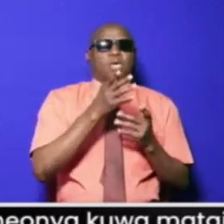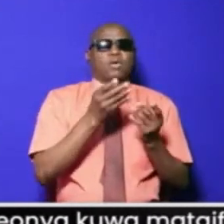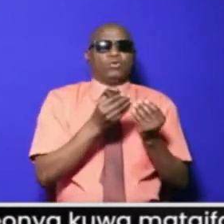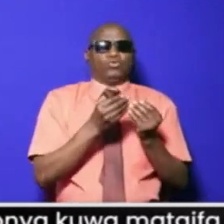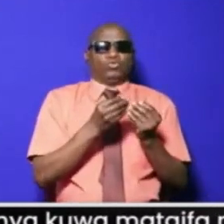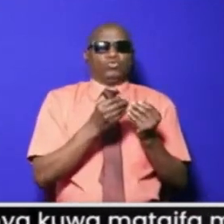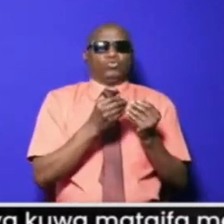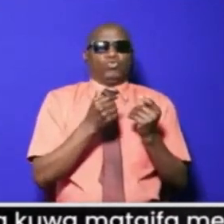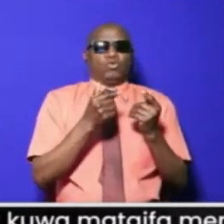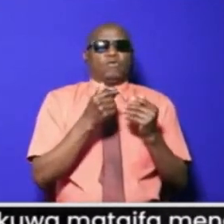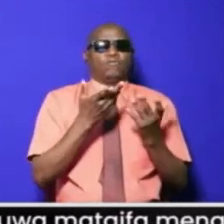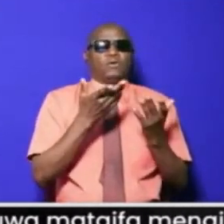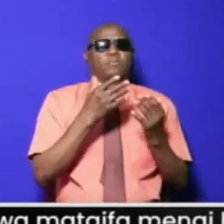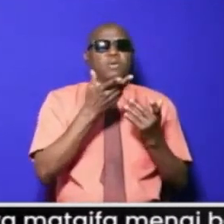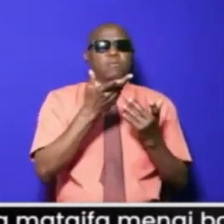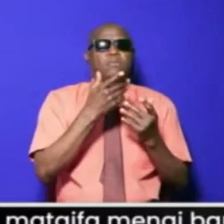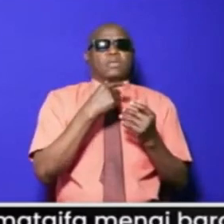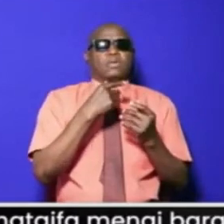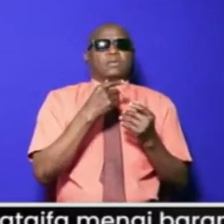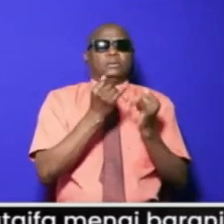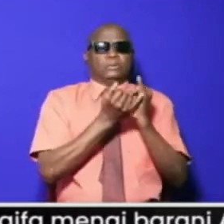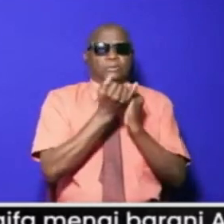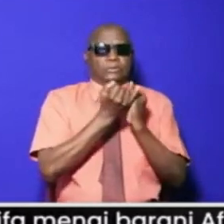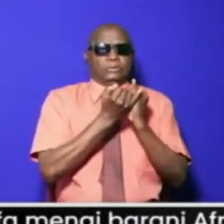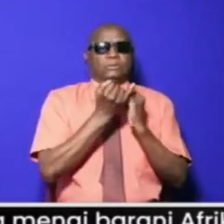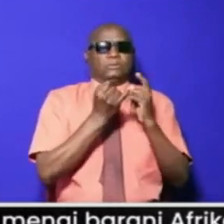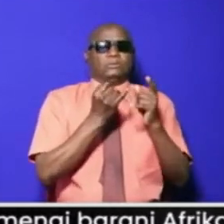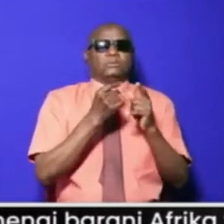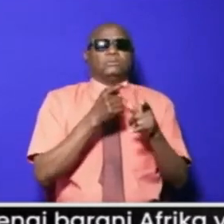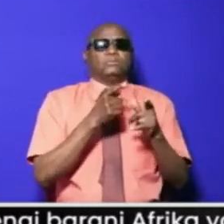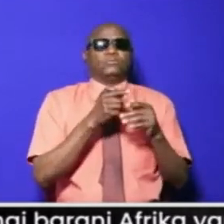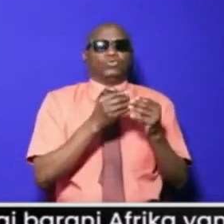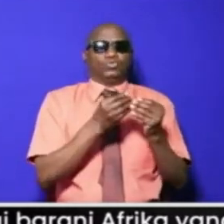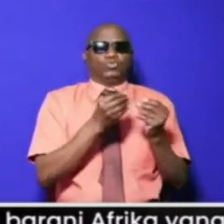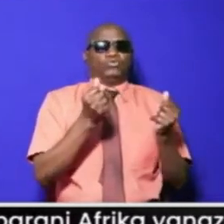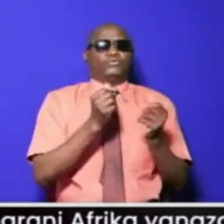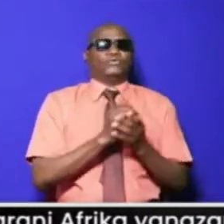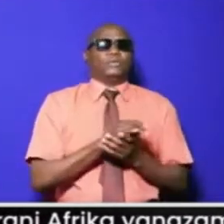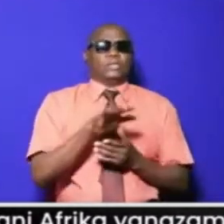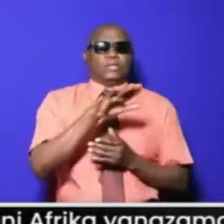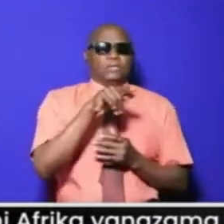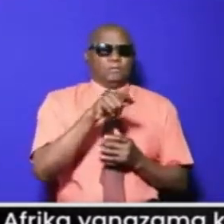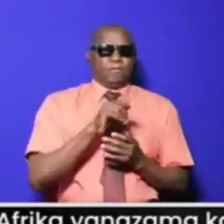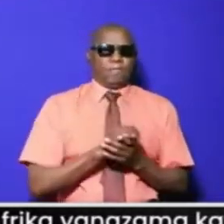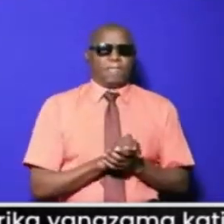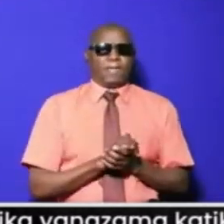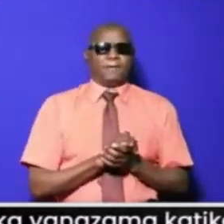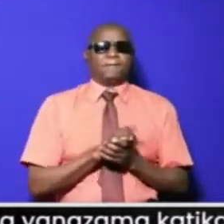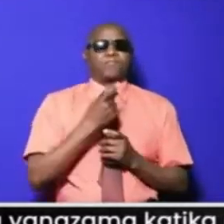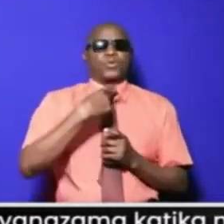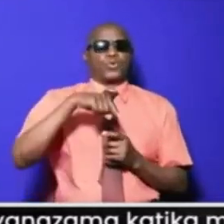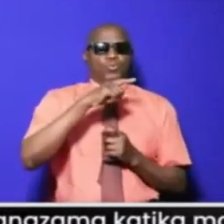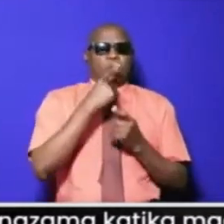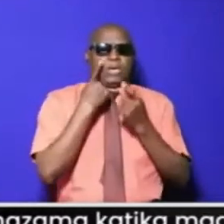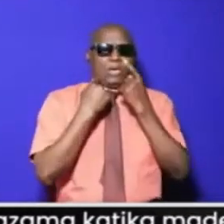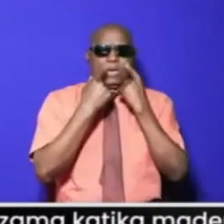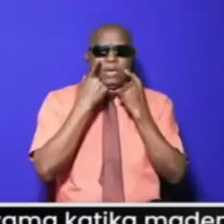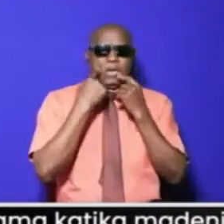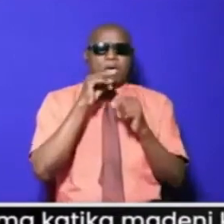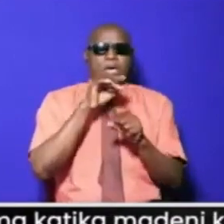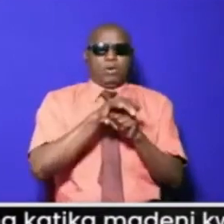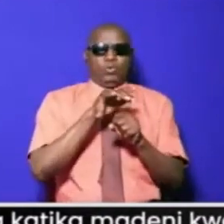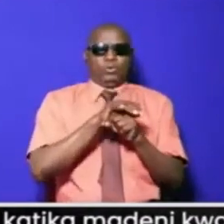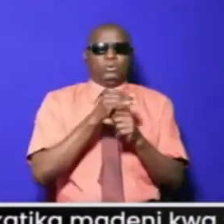mwishoni mwa juma hili ili kubaini chanzo cha matokeo duni eneo hilo. Tumekuwa na kilio sana, wale wazazi